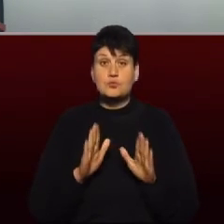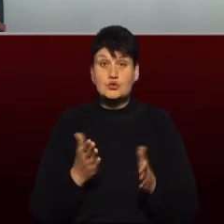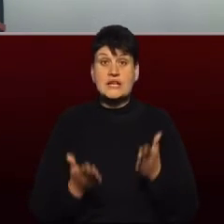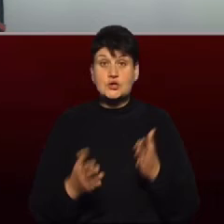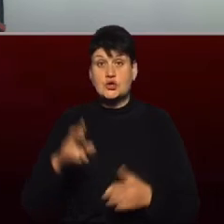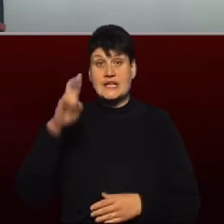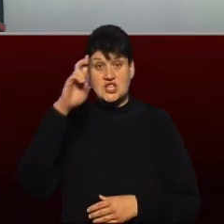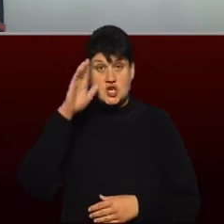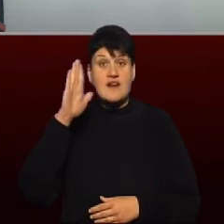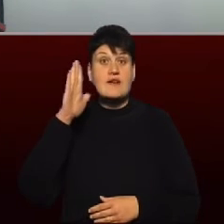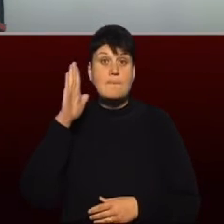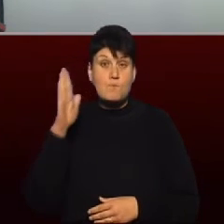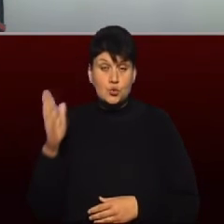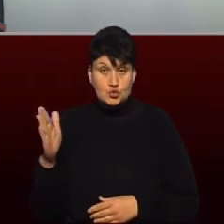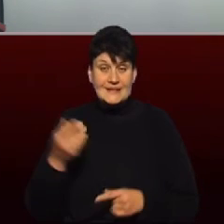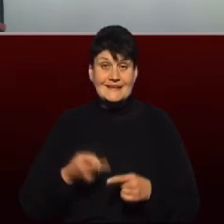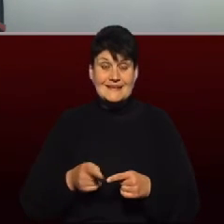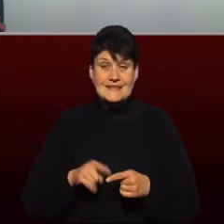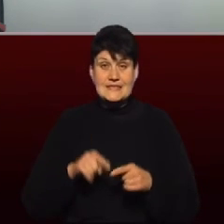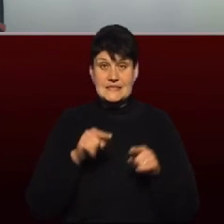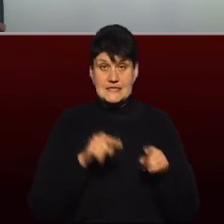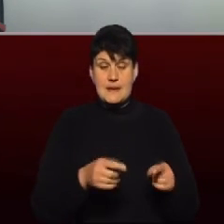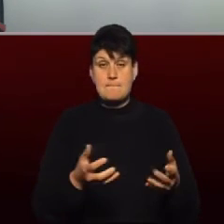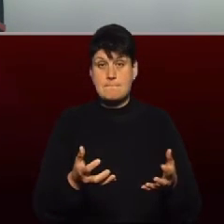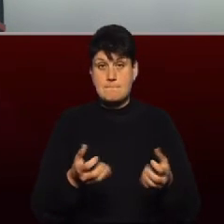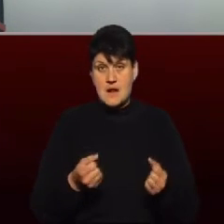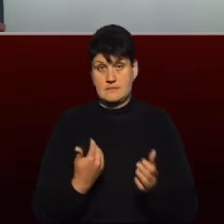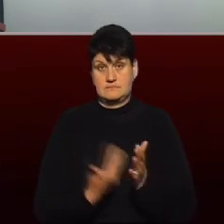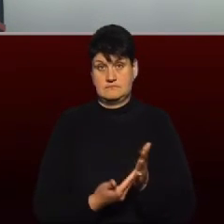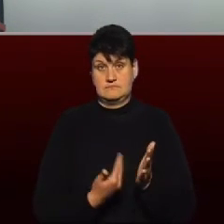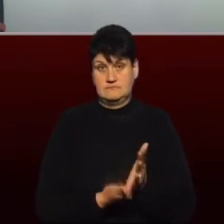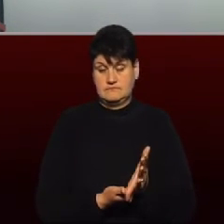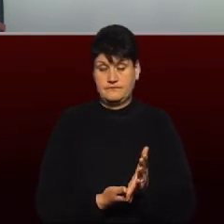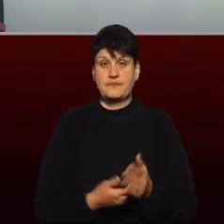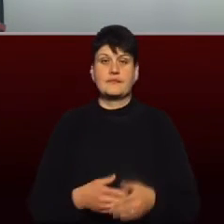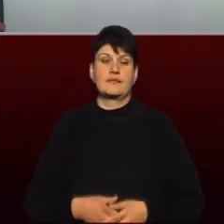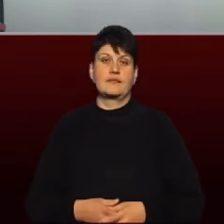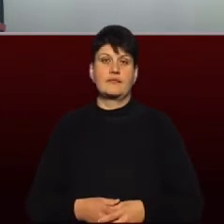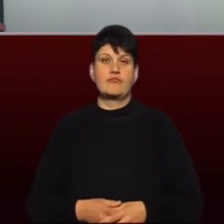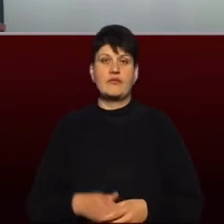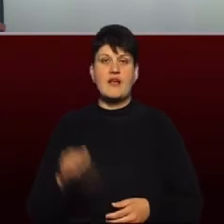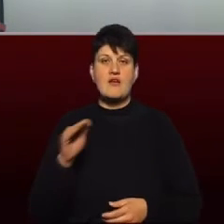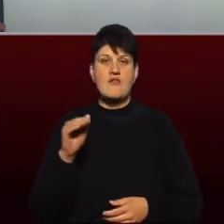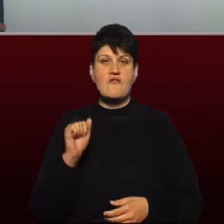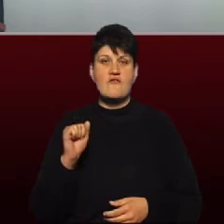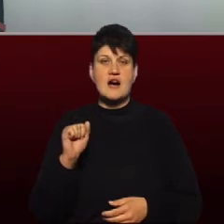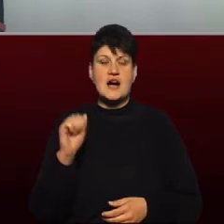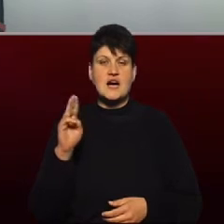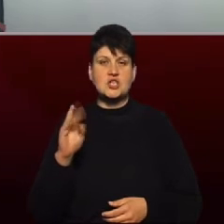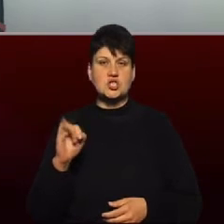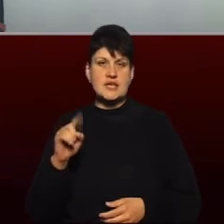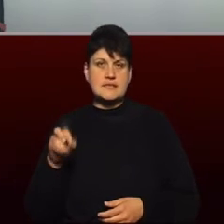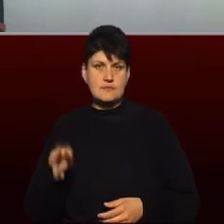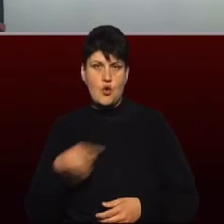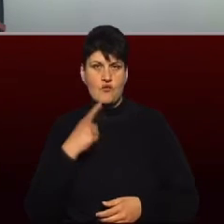це брати як еталон. Ну, наприклад, фашизм, так? Казали, що потрібно такі-то нації знищити.